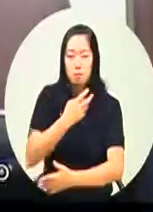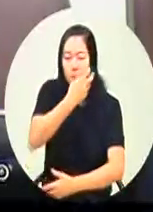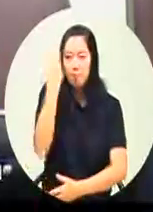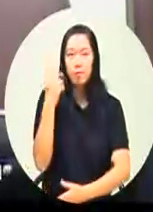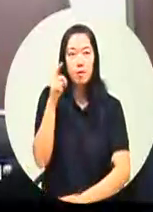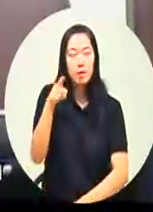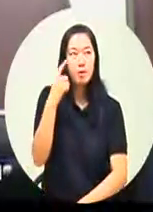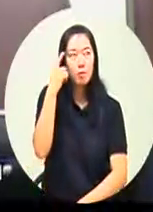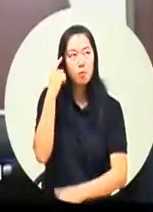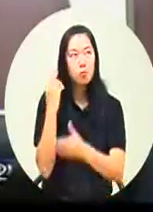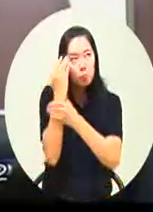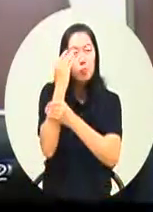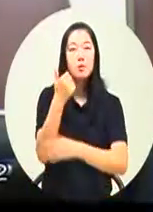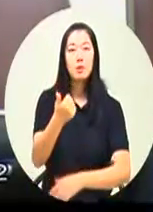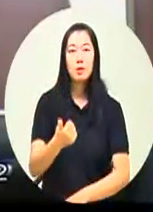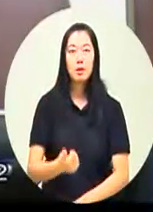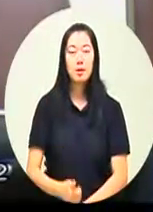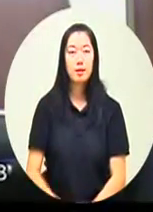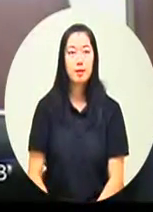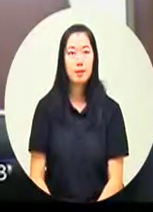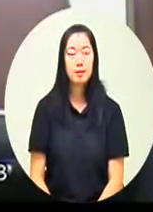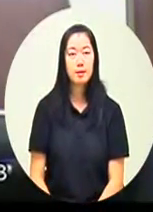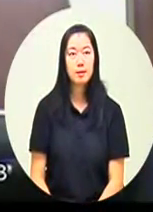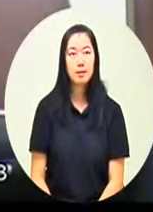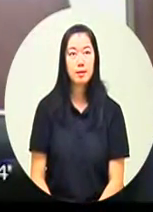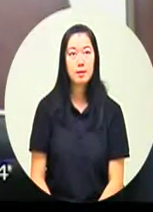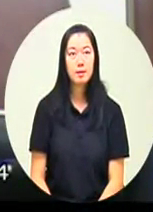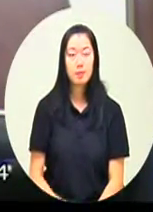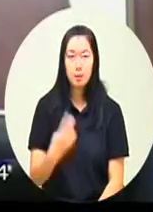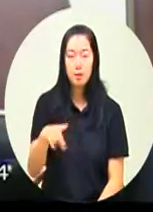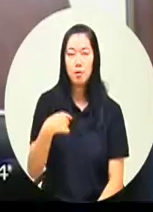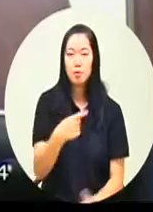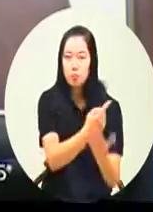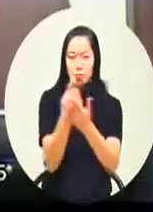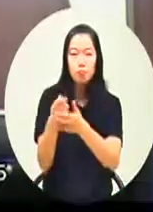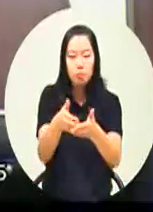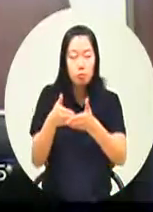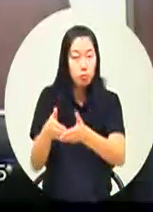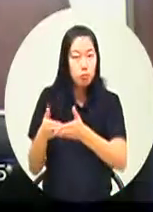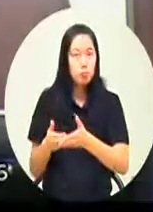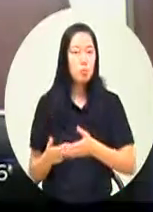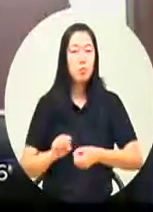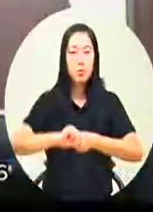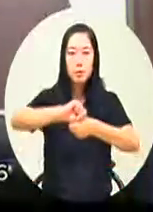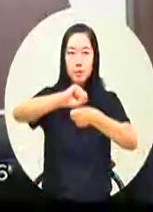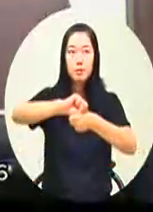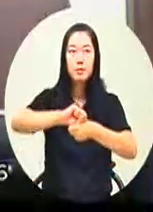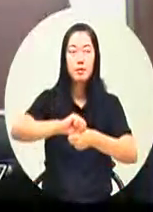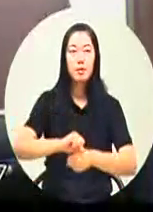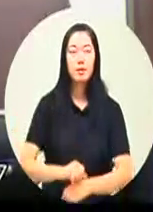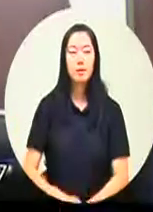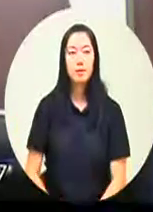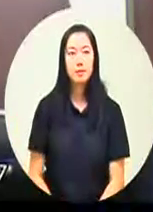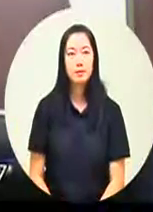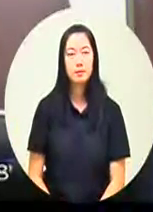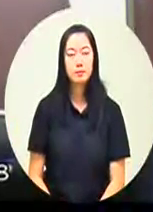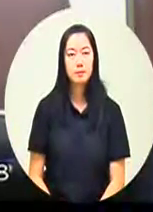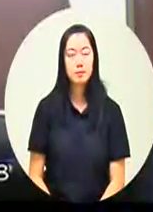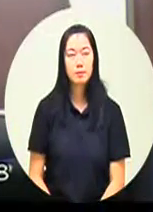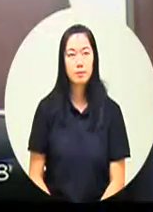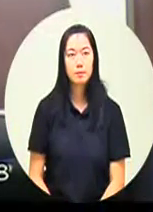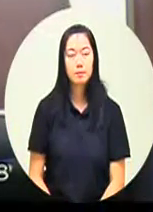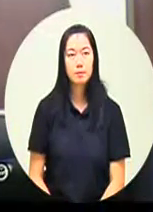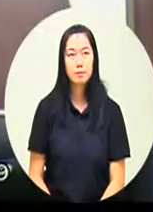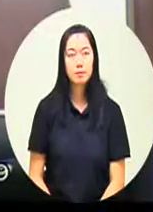的一个气氛哦，跟所谓的整个需求趋势，大家都已经共同体会到了。那所以